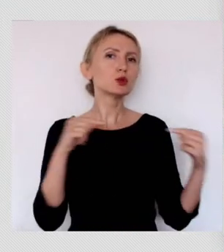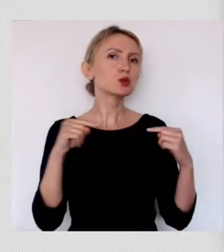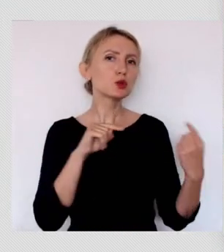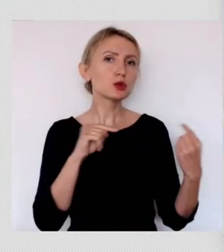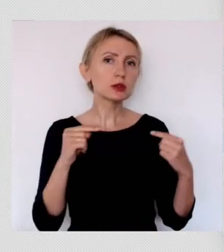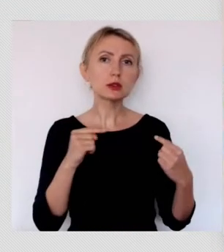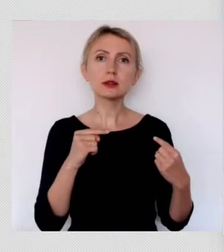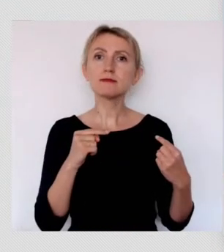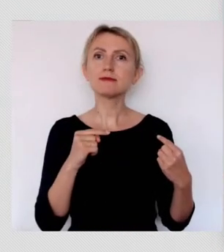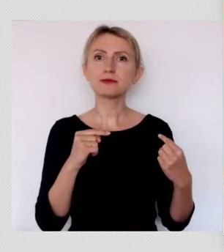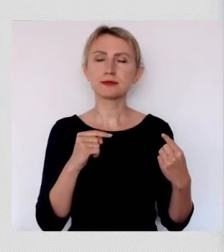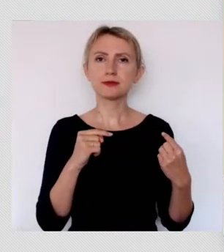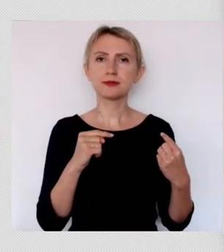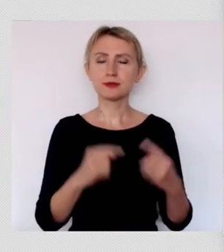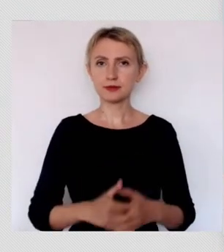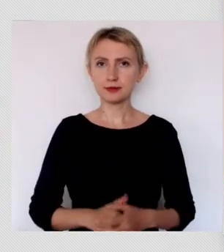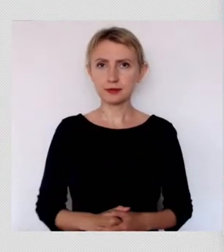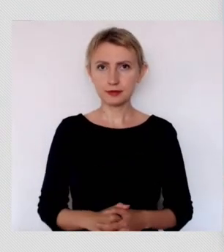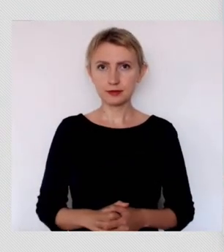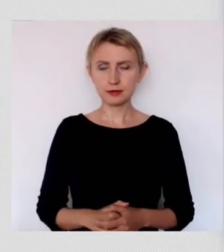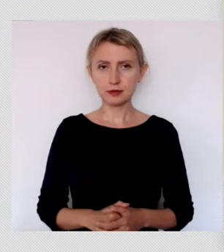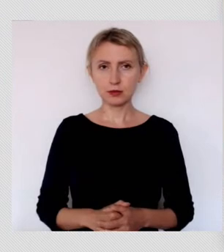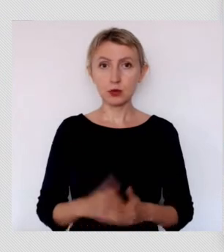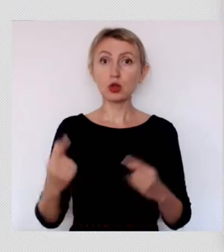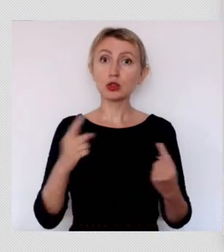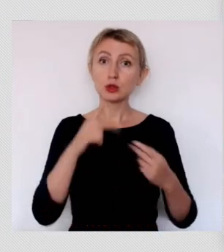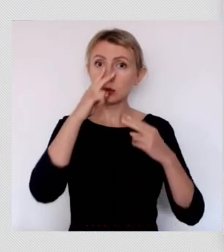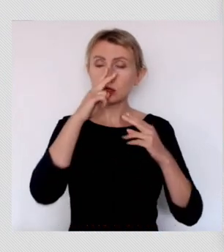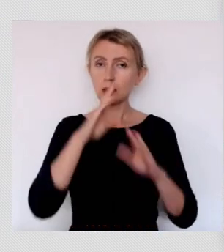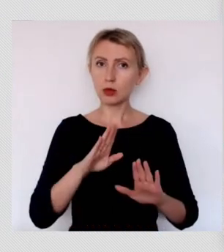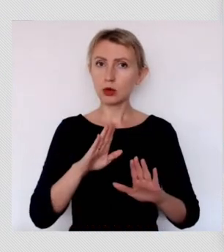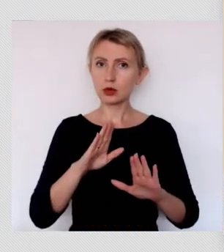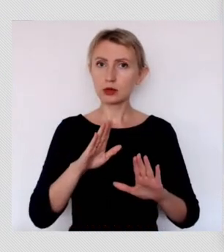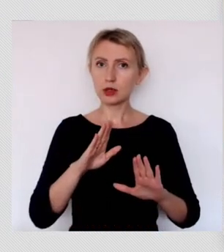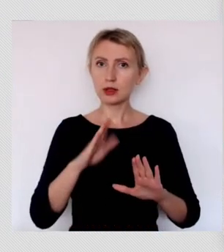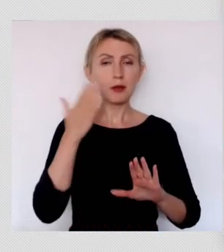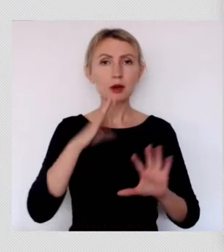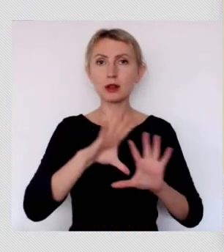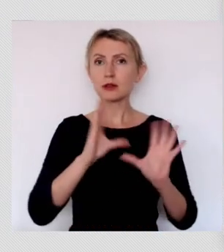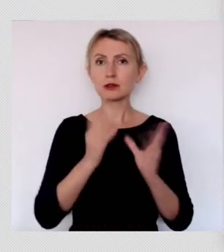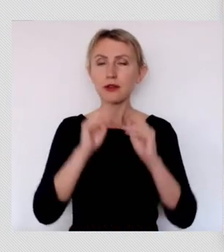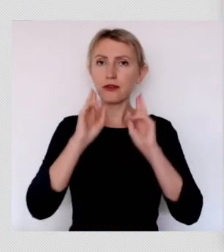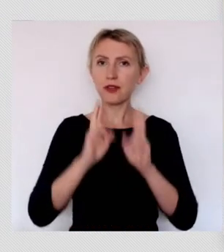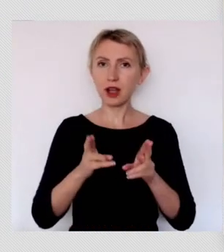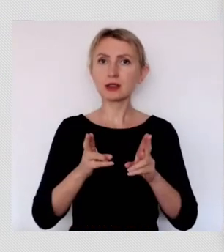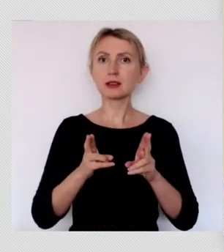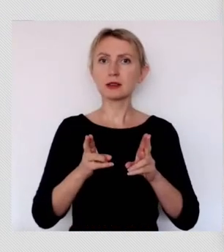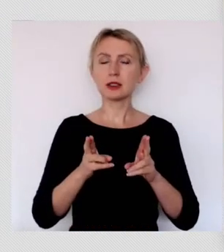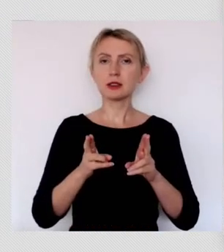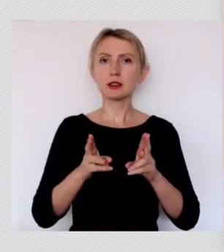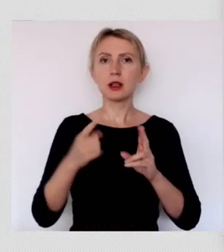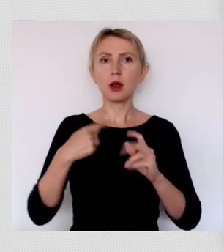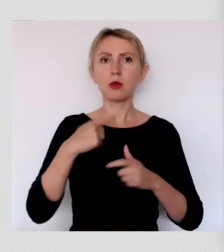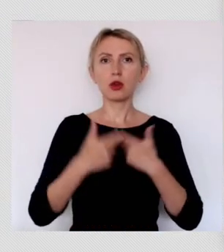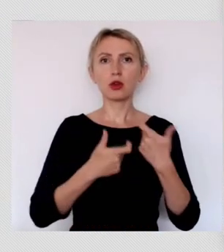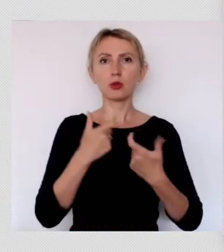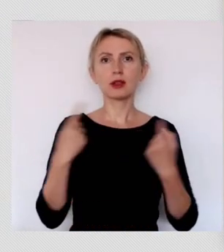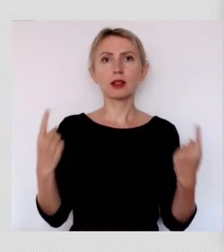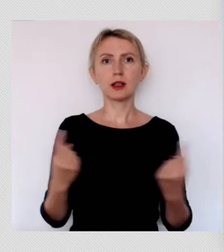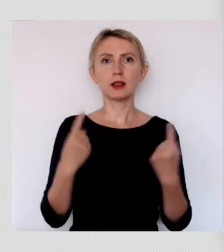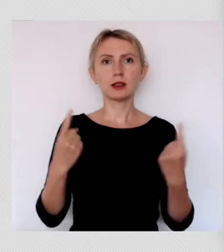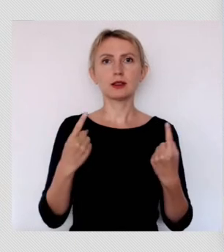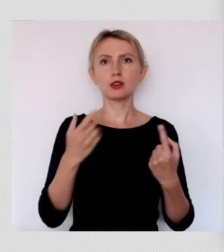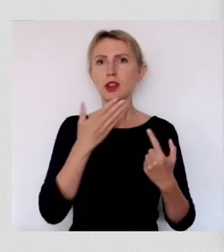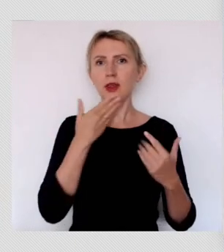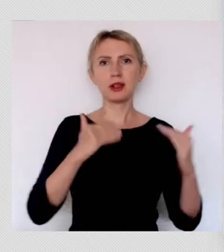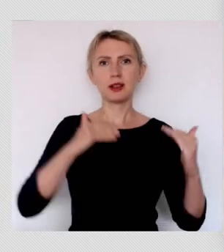bo ona pokazuje najbardziej ze wszystkiego fakt tego, że znajdujemy się w sytuacji asymetrii.